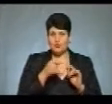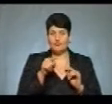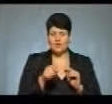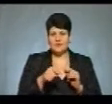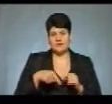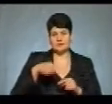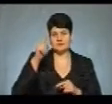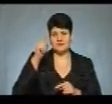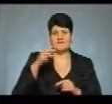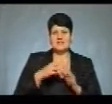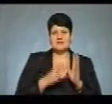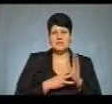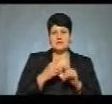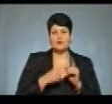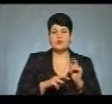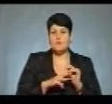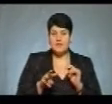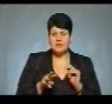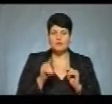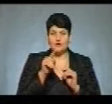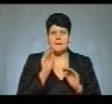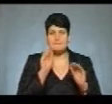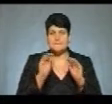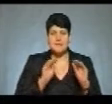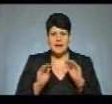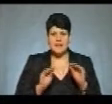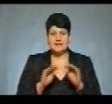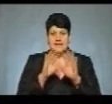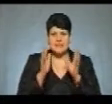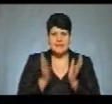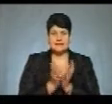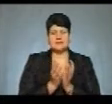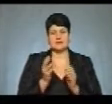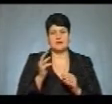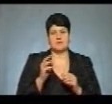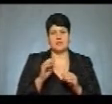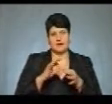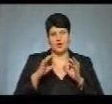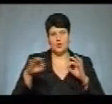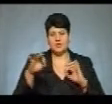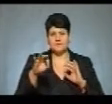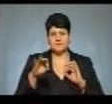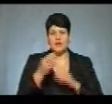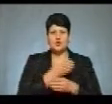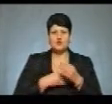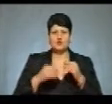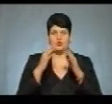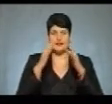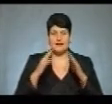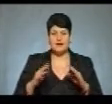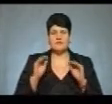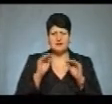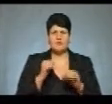завишки 18,5 метрів. Тоді ж прикрасили її іграшками і 3D-ілюмінацією. Штучне новорічне дерево